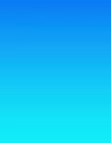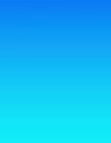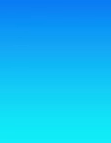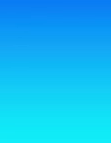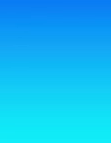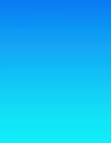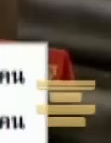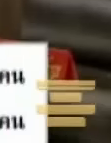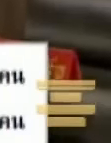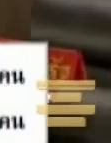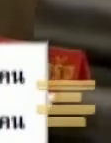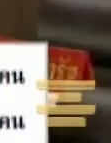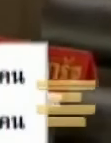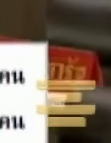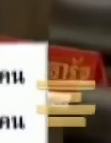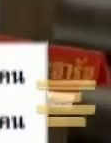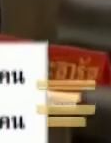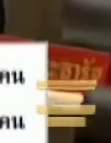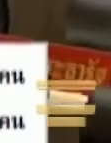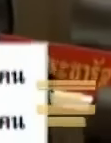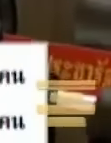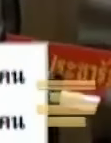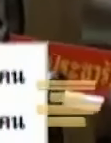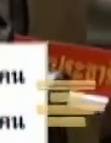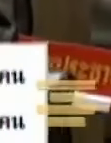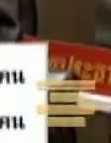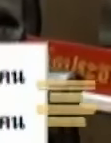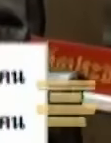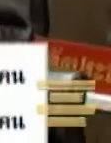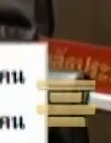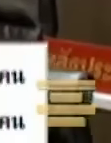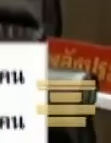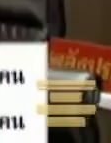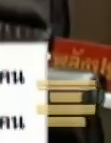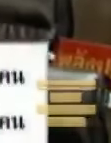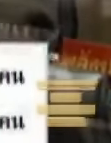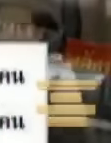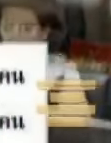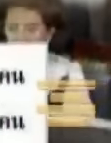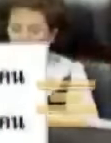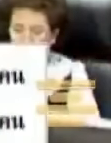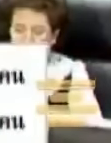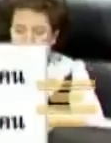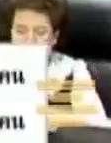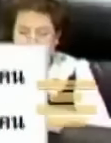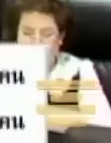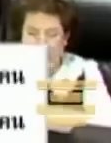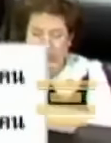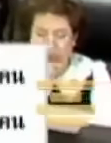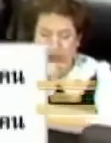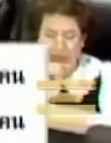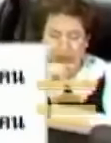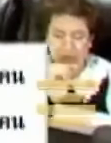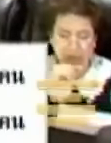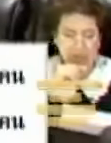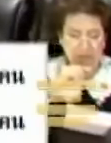19และแต่ว่ากันว่ามันมีตัวแปรอยู่ประมาณ 7-8คนเนี่ยที่ไม่รู้ว่าสุดท้ายเนี่ยยังอยู่ข้างที่ซ้อนกันือเปล่าเออเพราะชื่อ